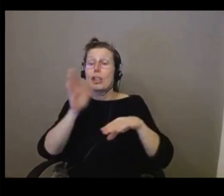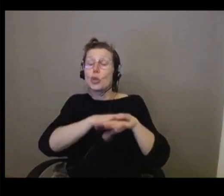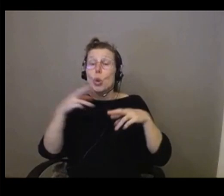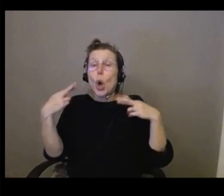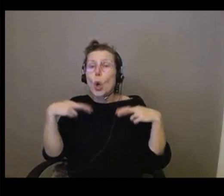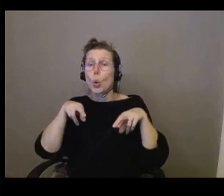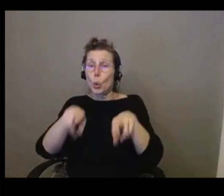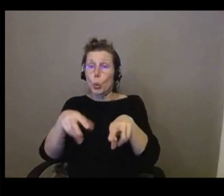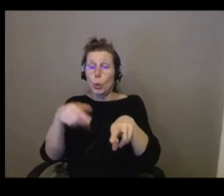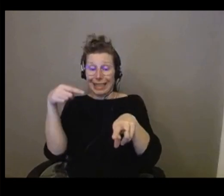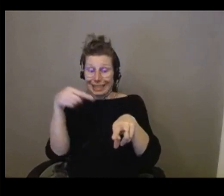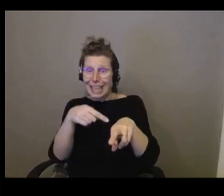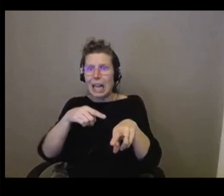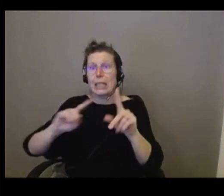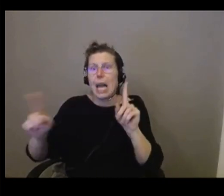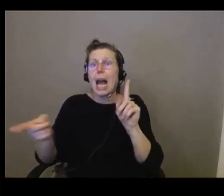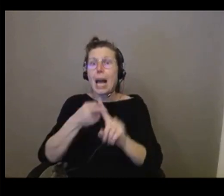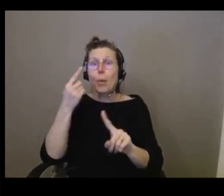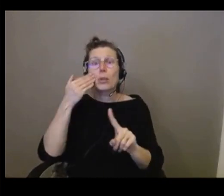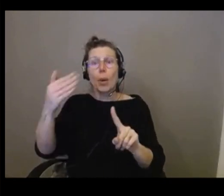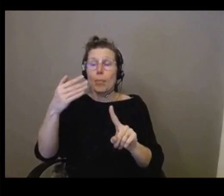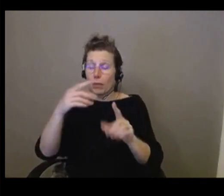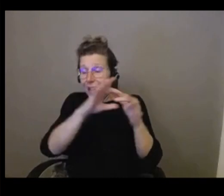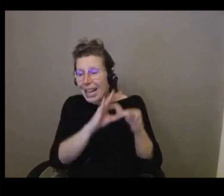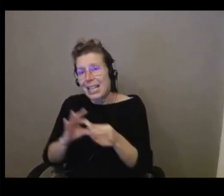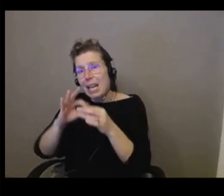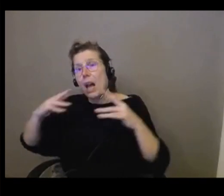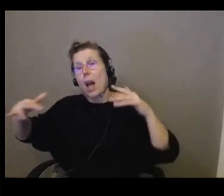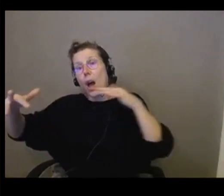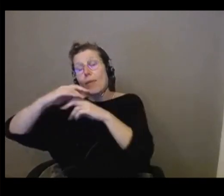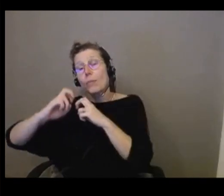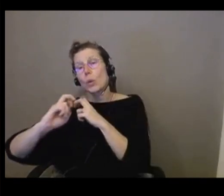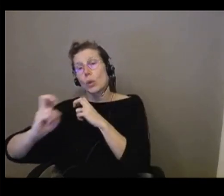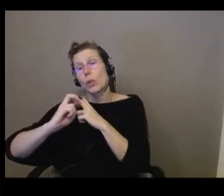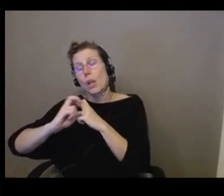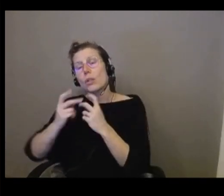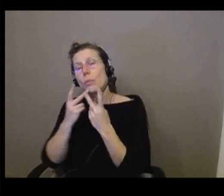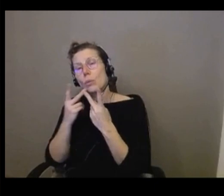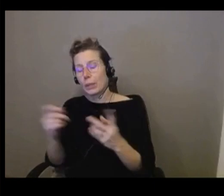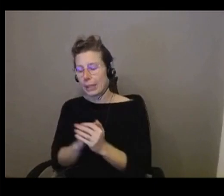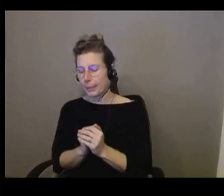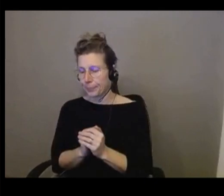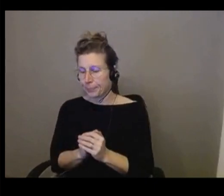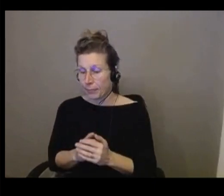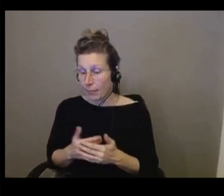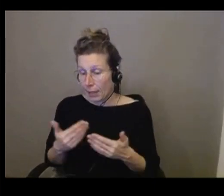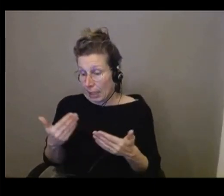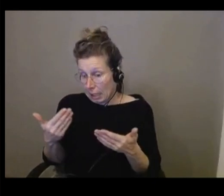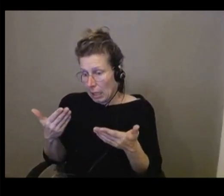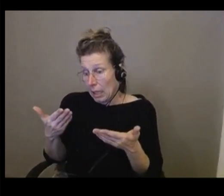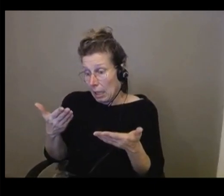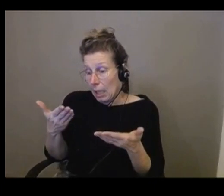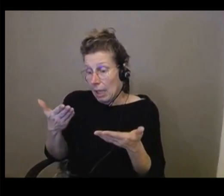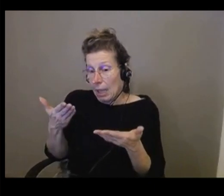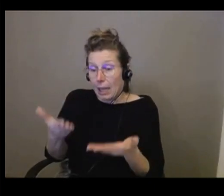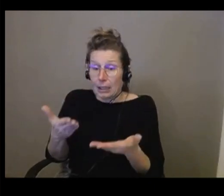public. Et on a des exemples, ça ouvre aussi la question du MAS. Donc voilà, c'est des sujets qu'on traite